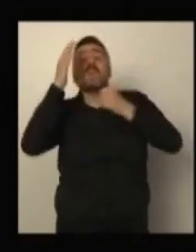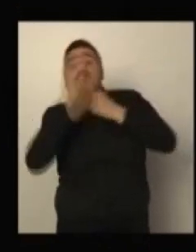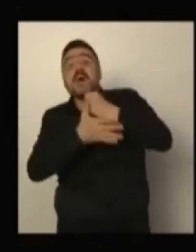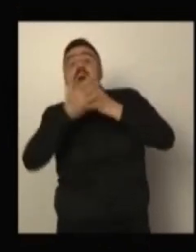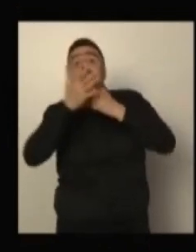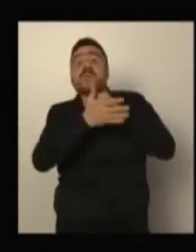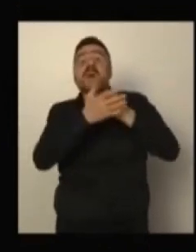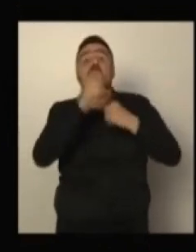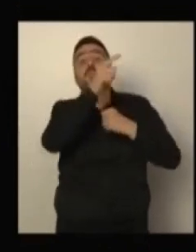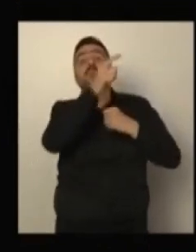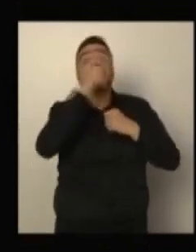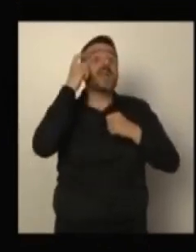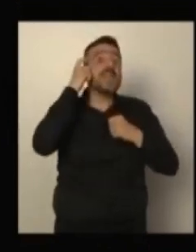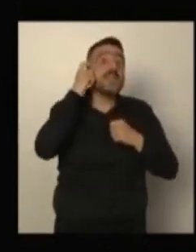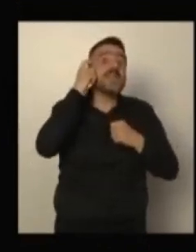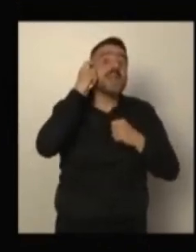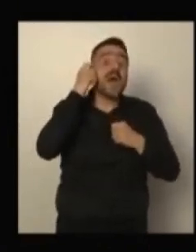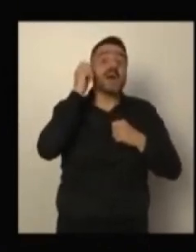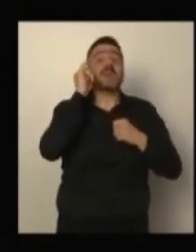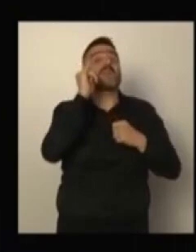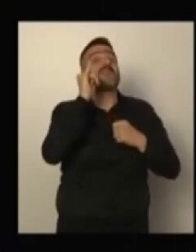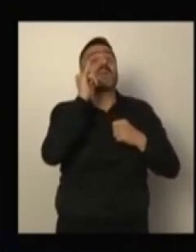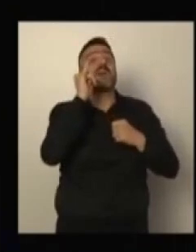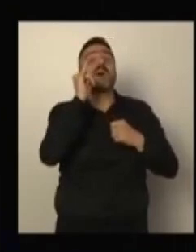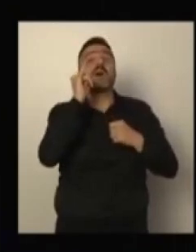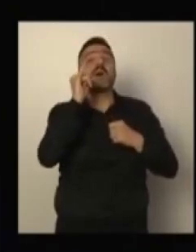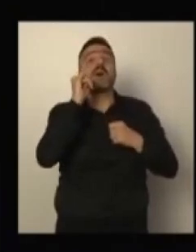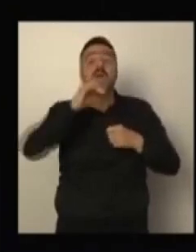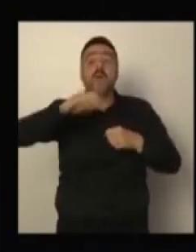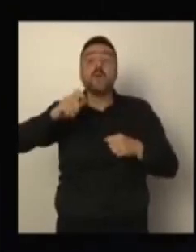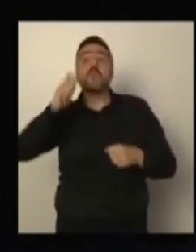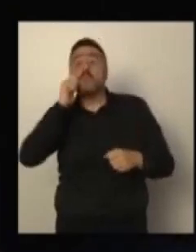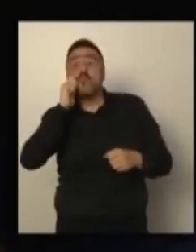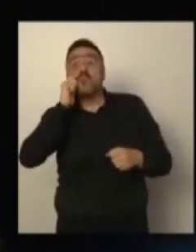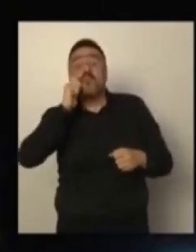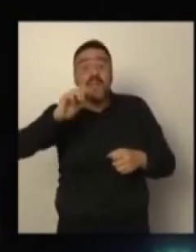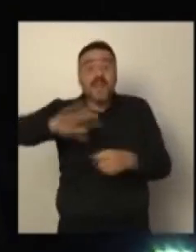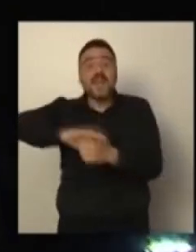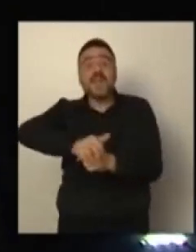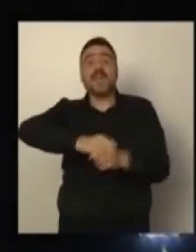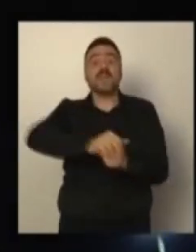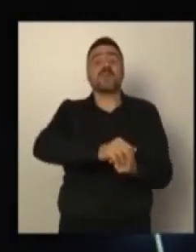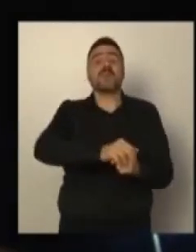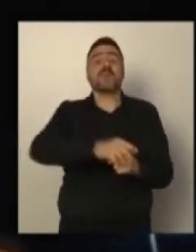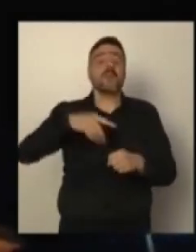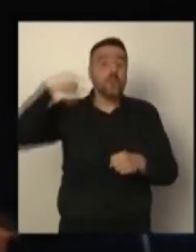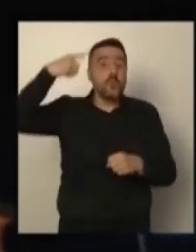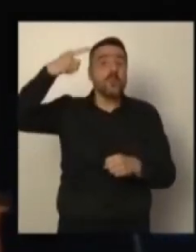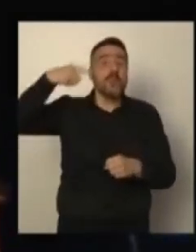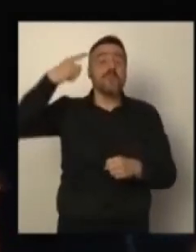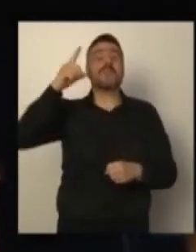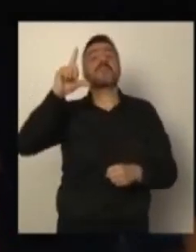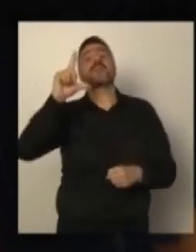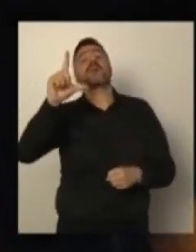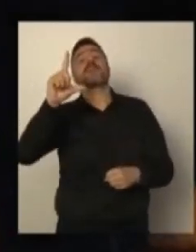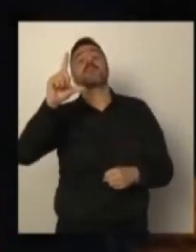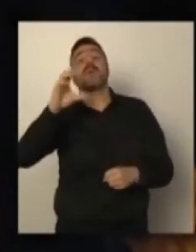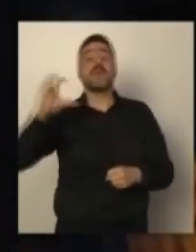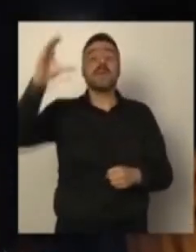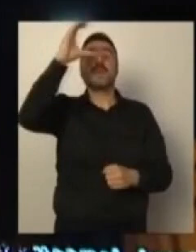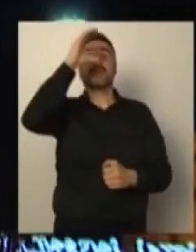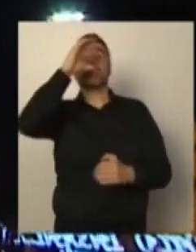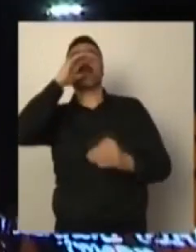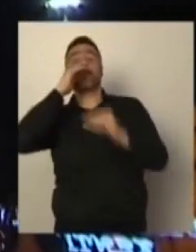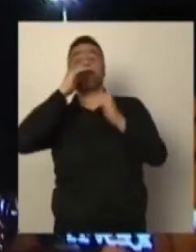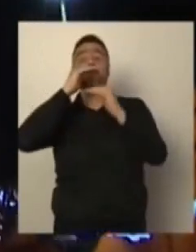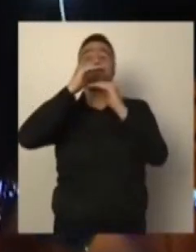Bu gece bu hakikati yeniden tefekkür etmeli, yeniden düşünmeliyiz. Bütün İslam alemi olarak,